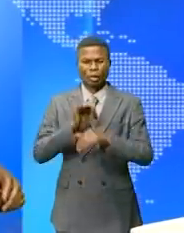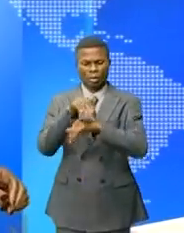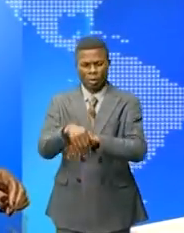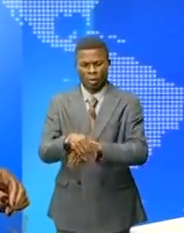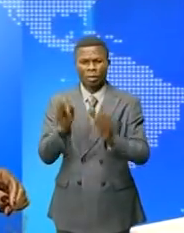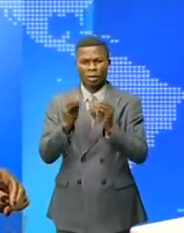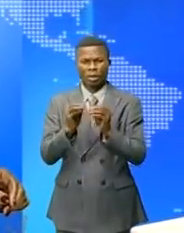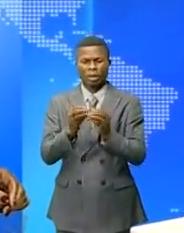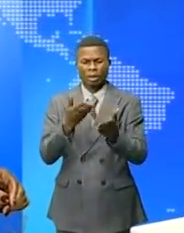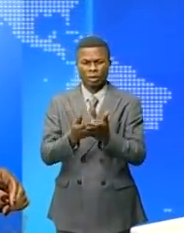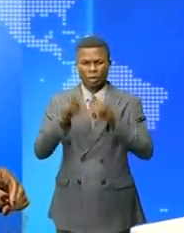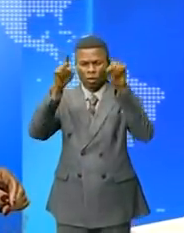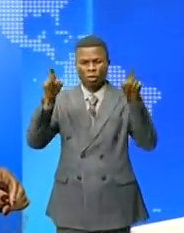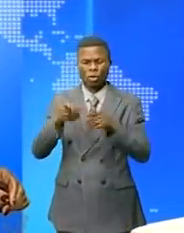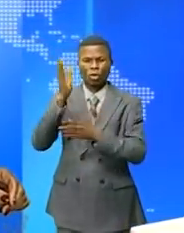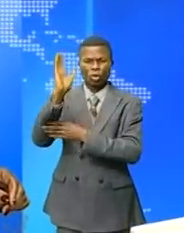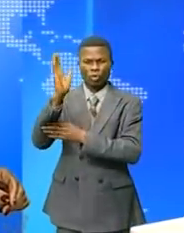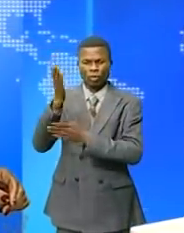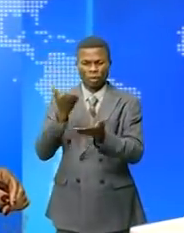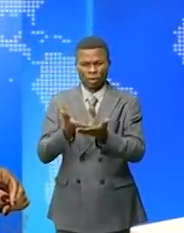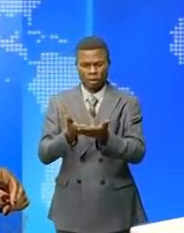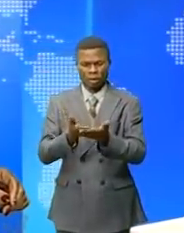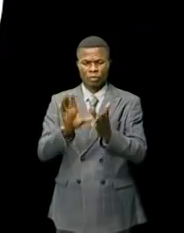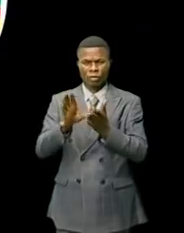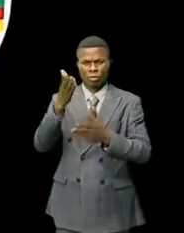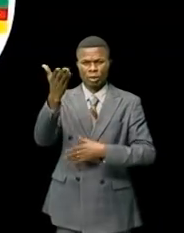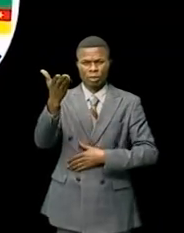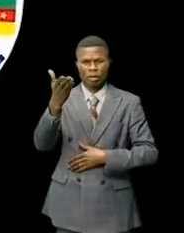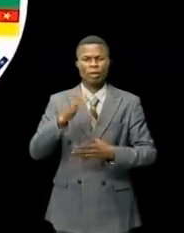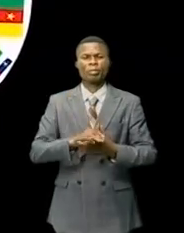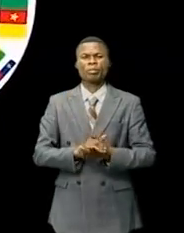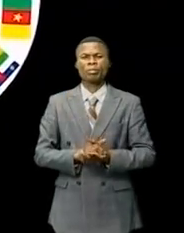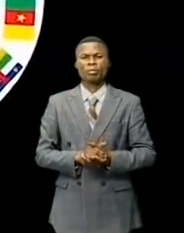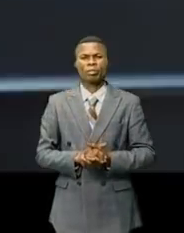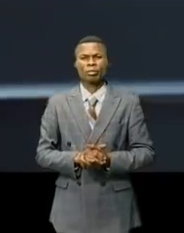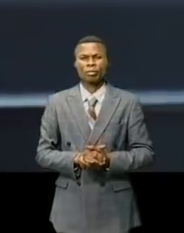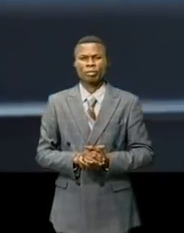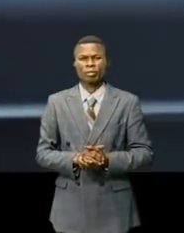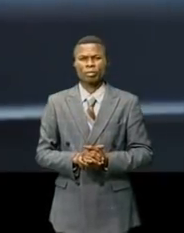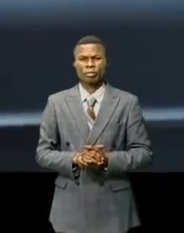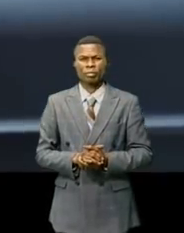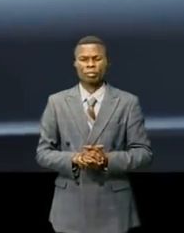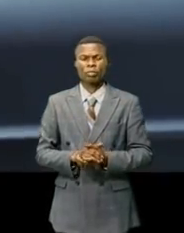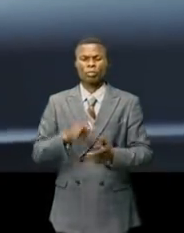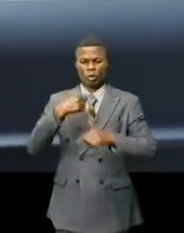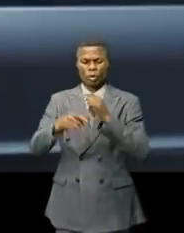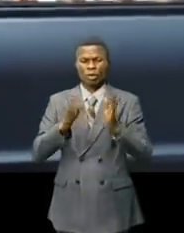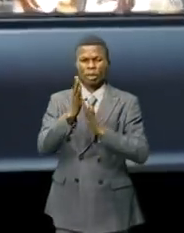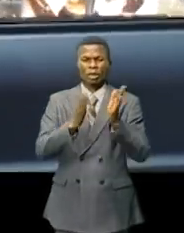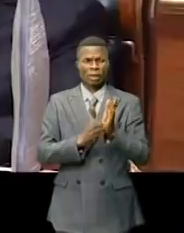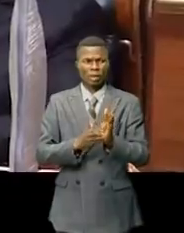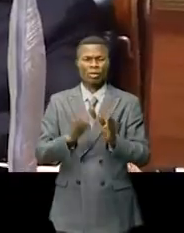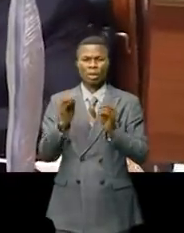part par visioconférence reportage une séance publique que s'est ouverte la 19ème session ordinaire